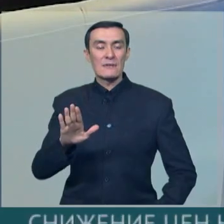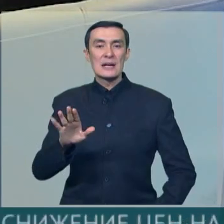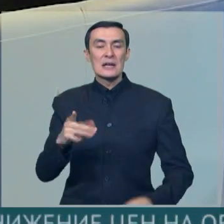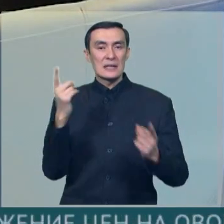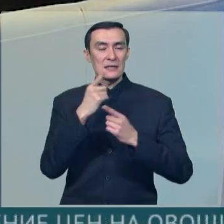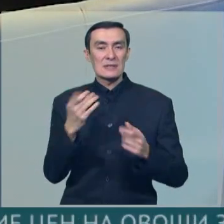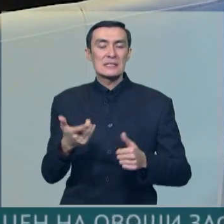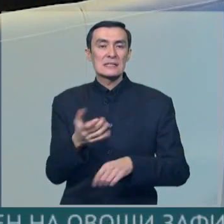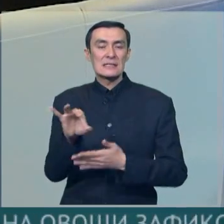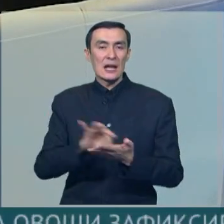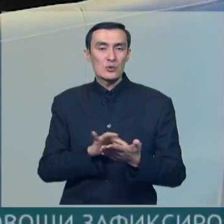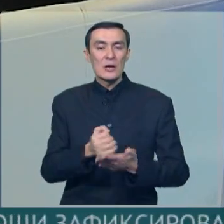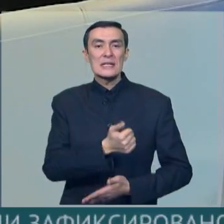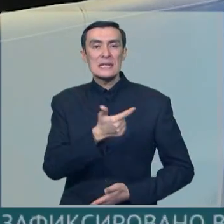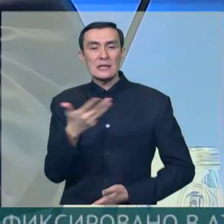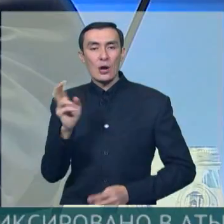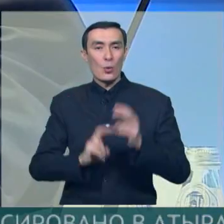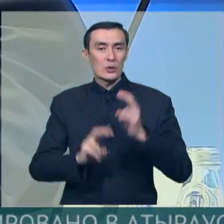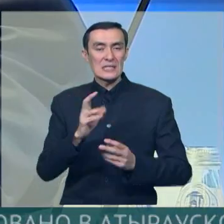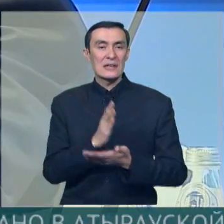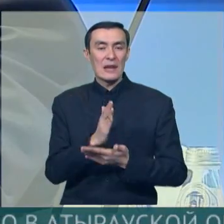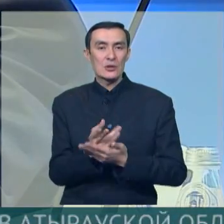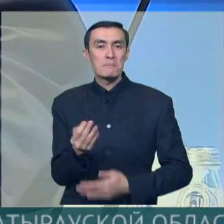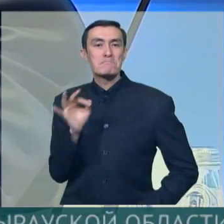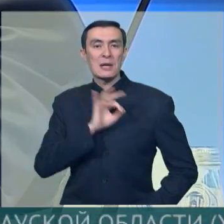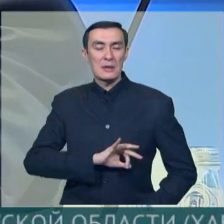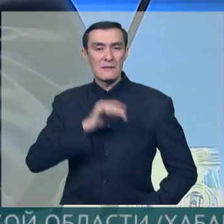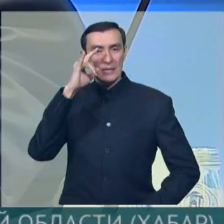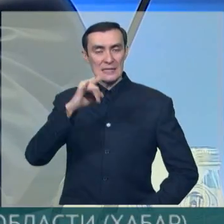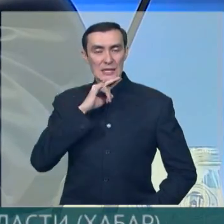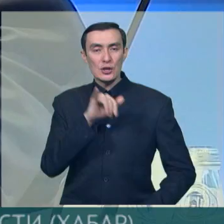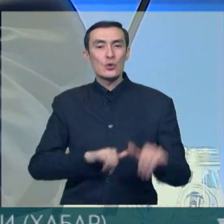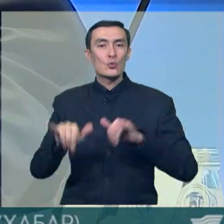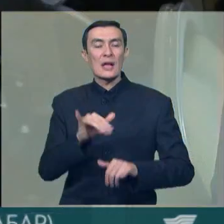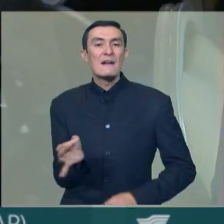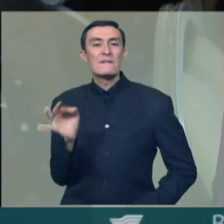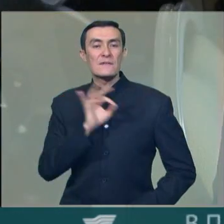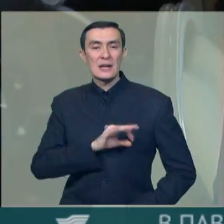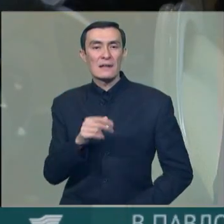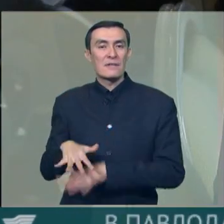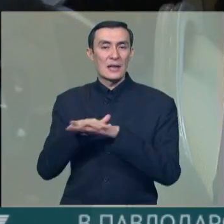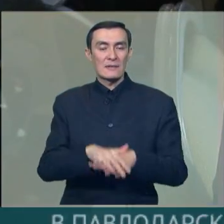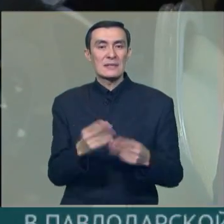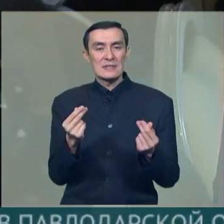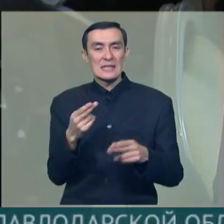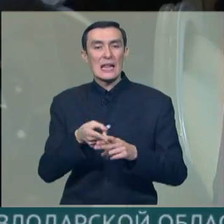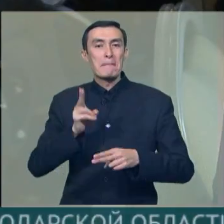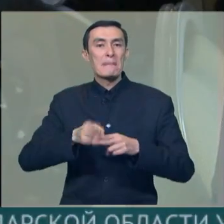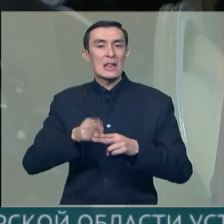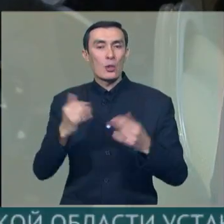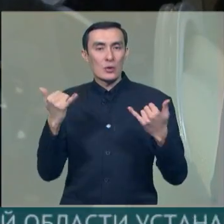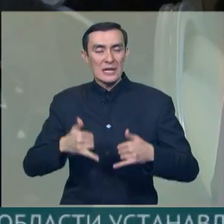сразу несколько отраслей, которые являются прибыльными в Казахстане и куда выгодно вкладывать инвестиции. Это